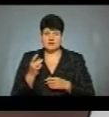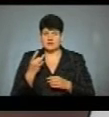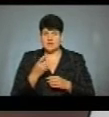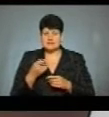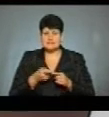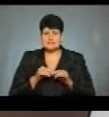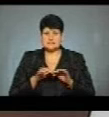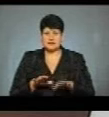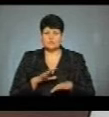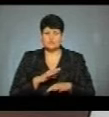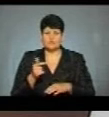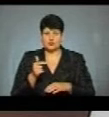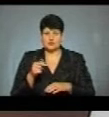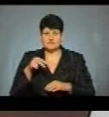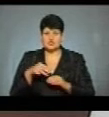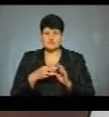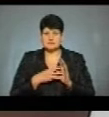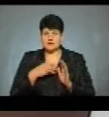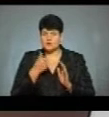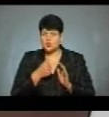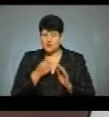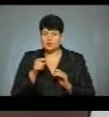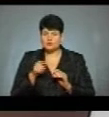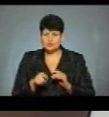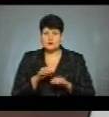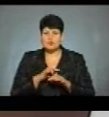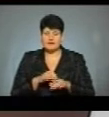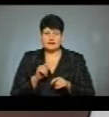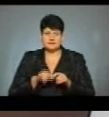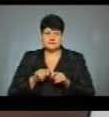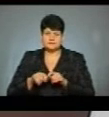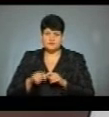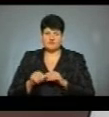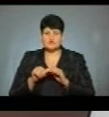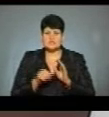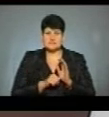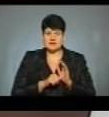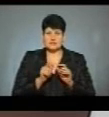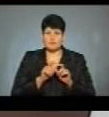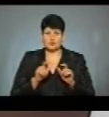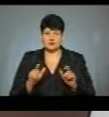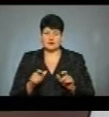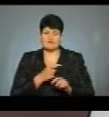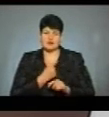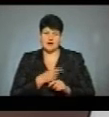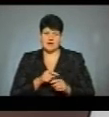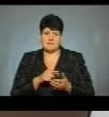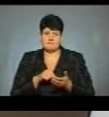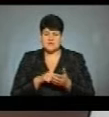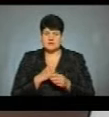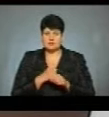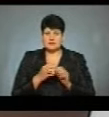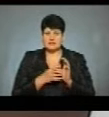захід у Тернополі відбувся у грудні 2018 року. Тоді провели експрес-тести у 16 амбулаторіях та лікарнях міста.